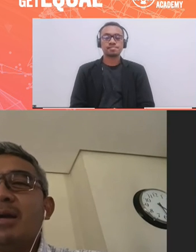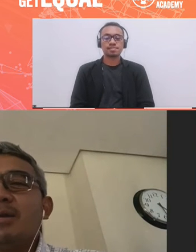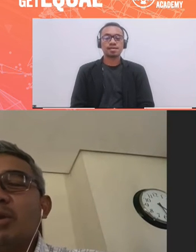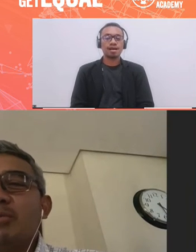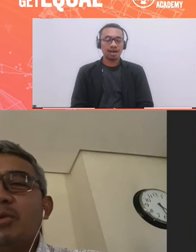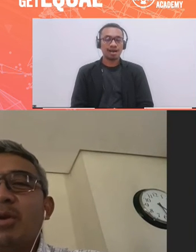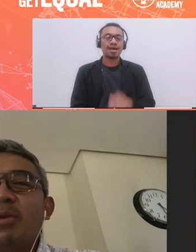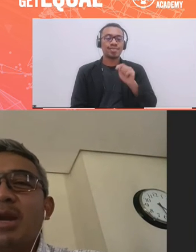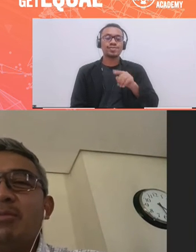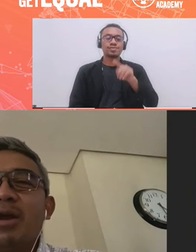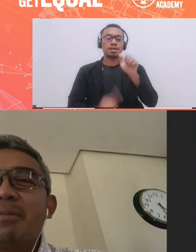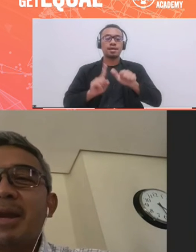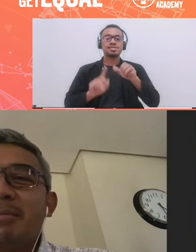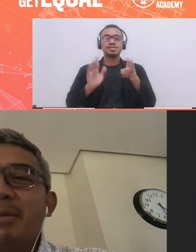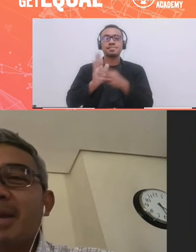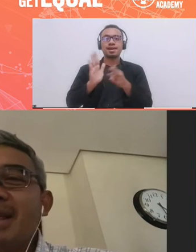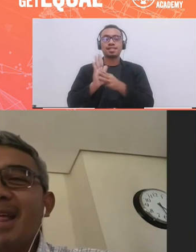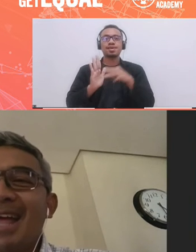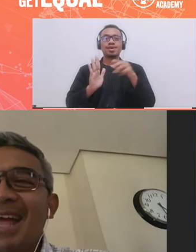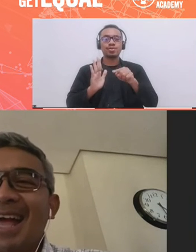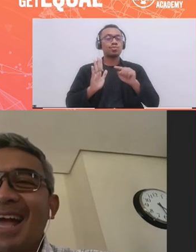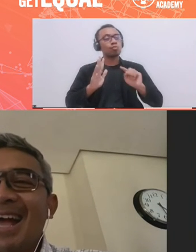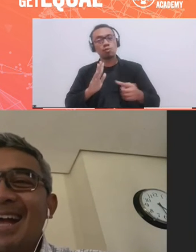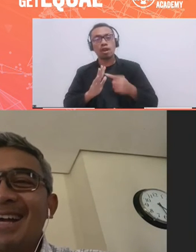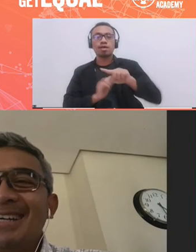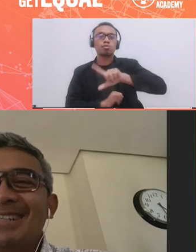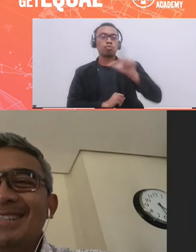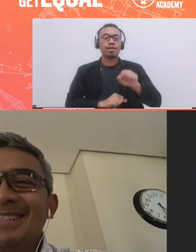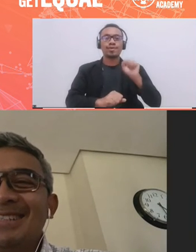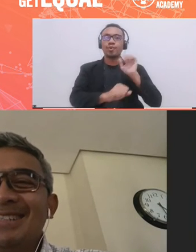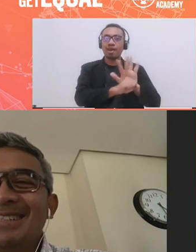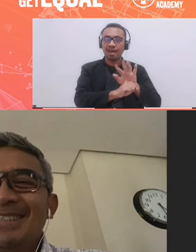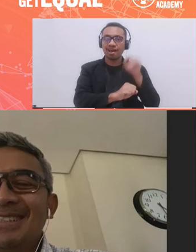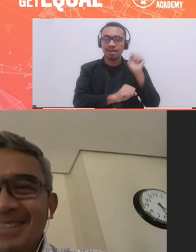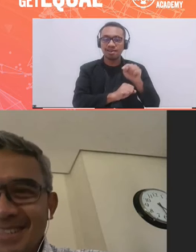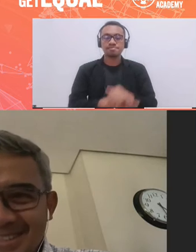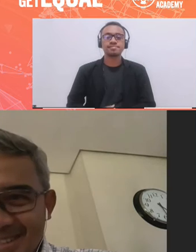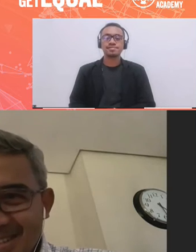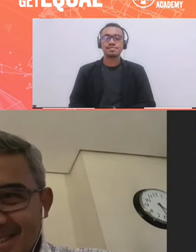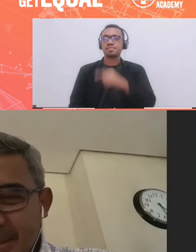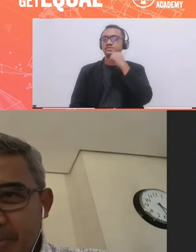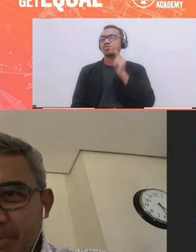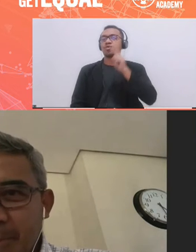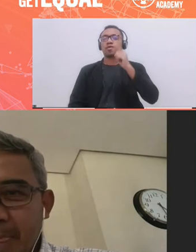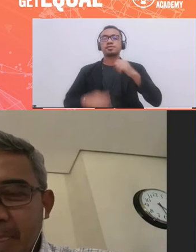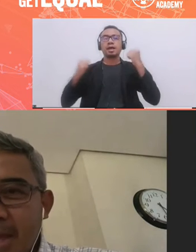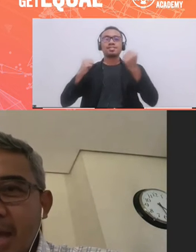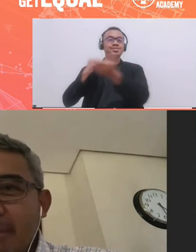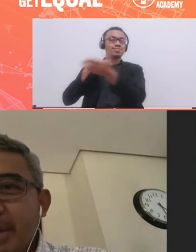bahwa 2020 adalah bulannya pandemi. Baik, tapi insya Allah semua sehat di sana ya, Kang Farhan